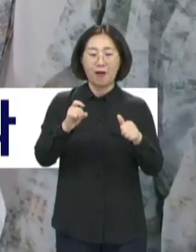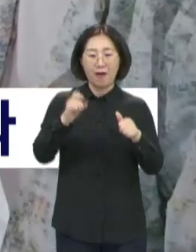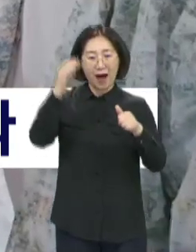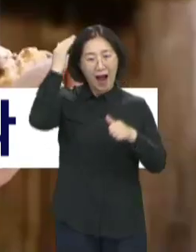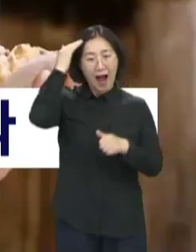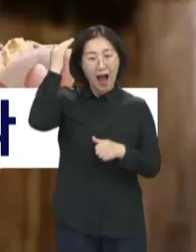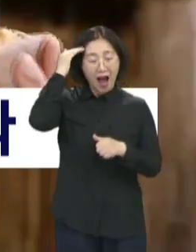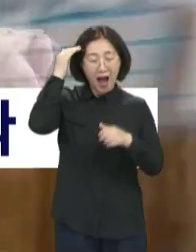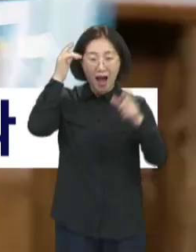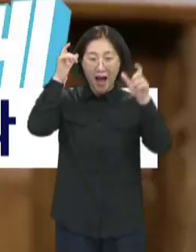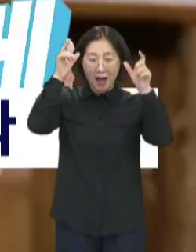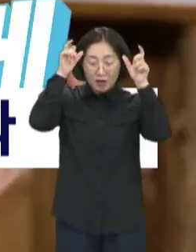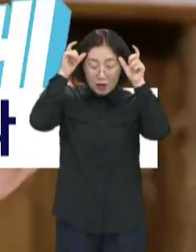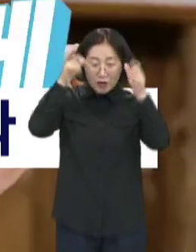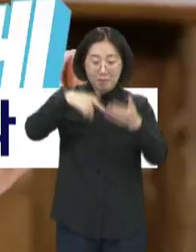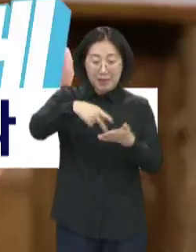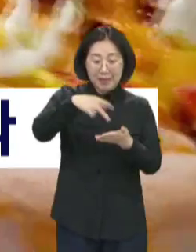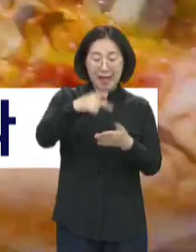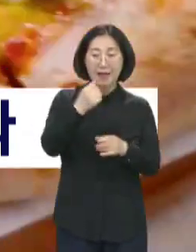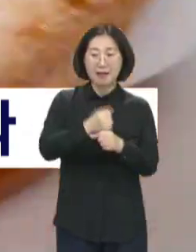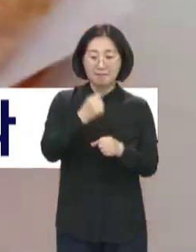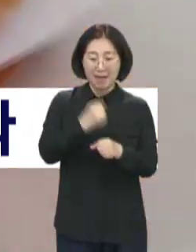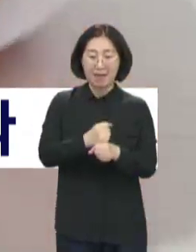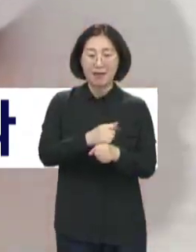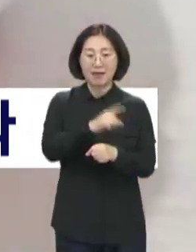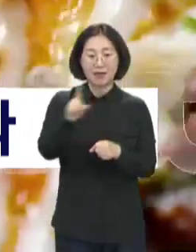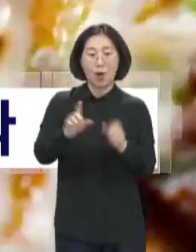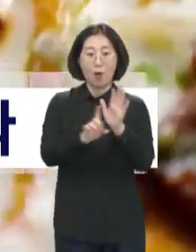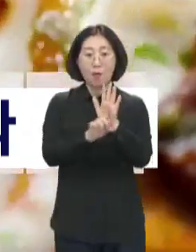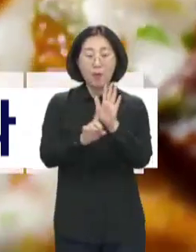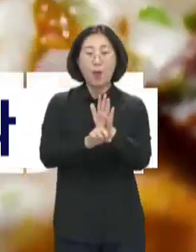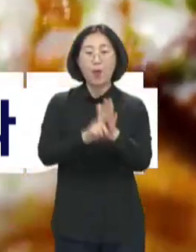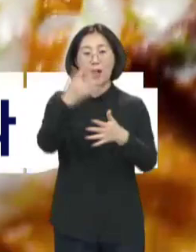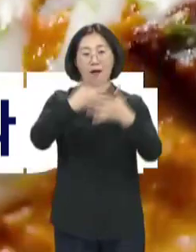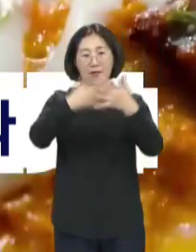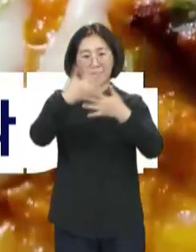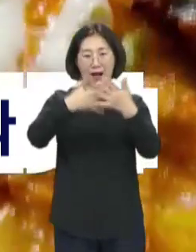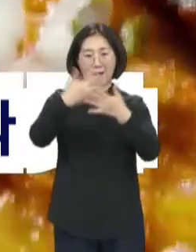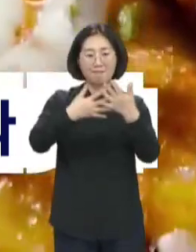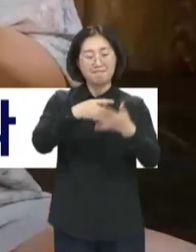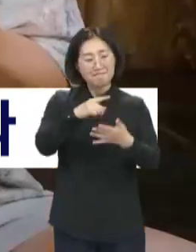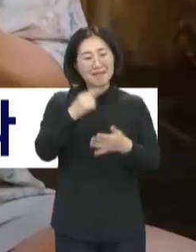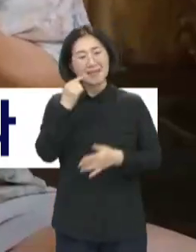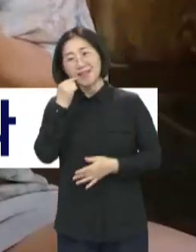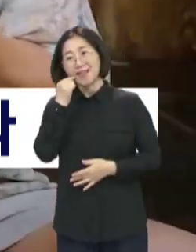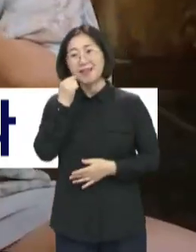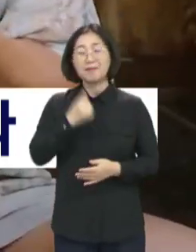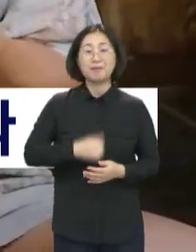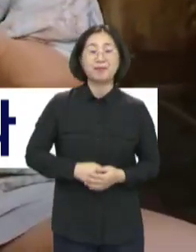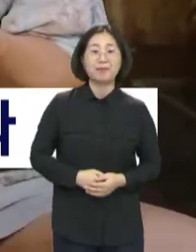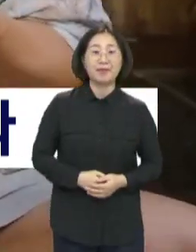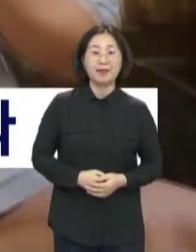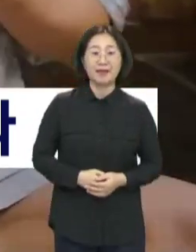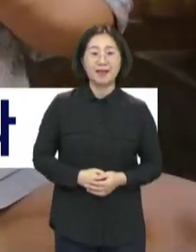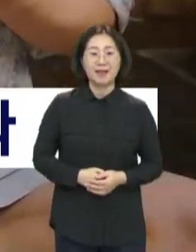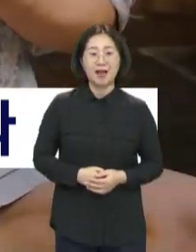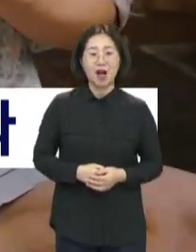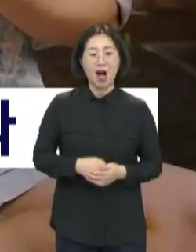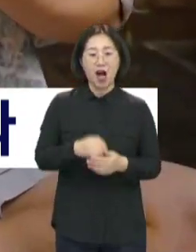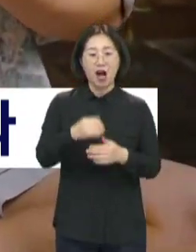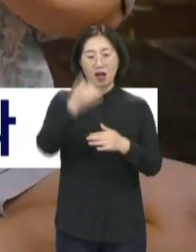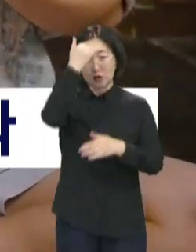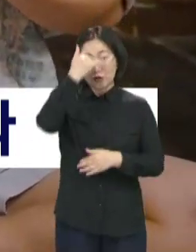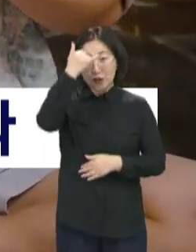피자를 출시한 홍성군은 홍성 한우를 알리기 위한 홍보 영상으로 인기몰이를 하고 있습니다. 구수한